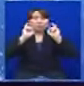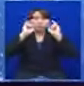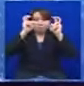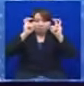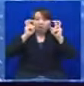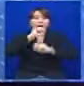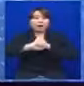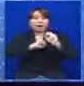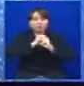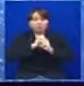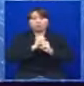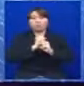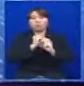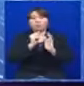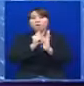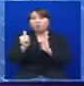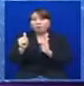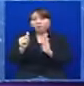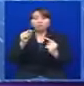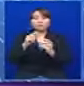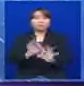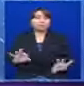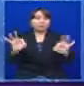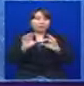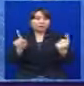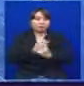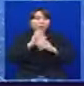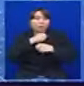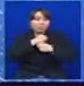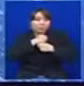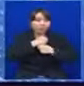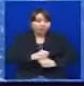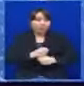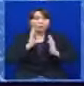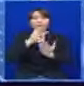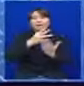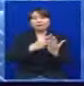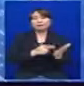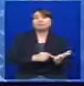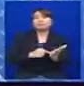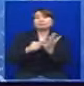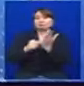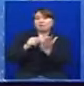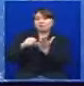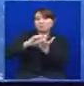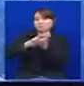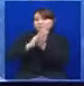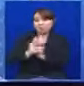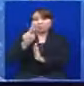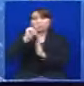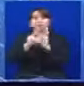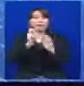ขยายอายุเกษียณกุญแจสำคัญของการอยู่กับสังคมสูงอายุซึ่งนักวิชาการเสนอให้มีการปรับปรุงโครงสร้